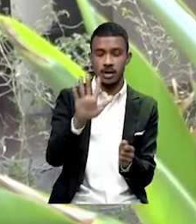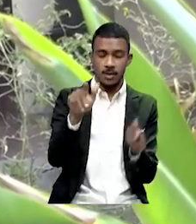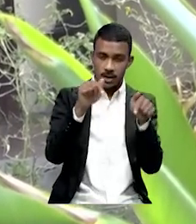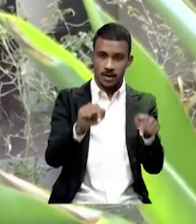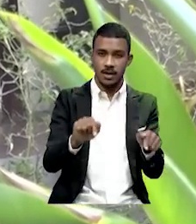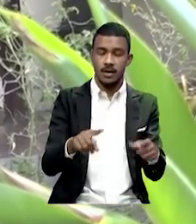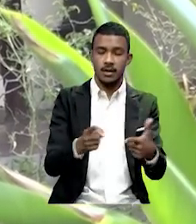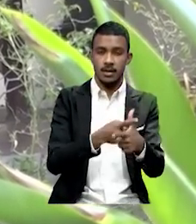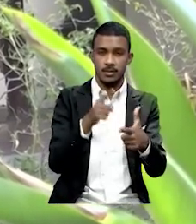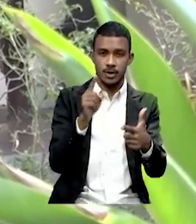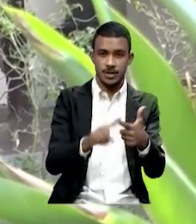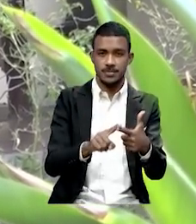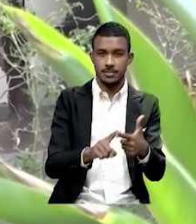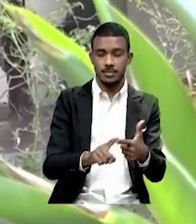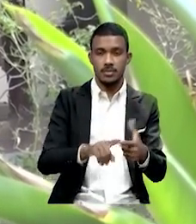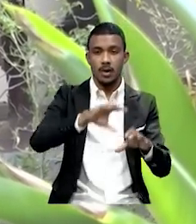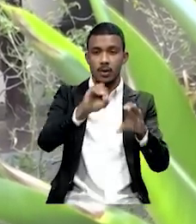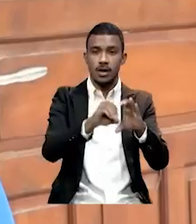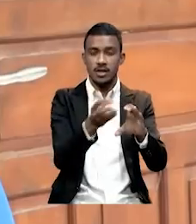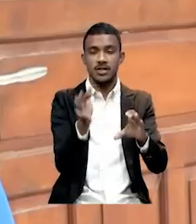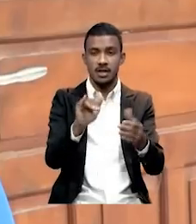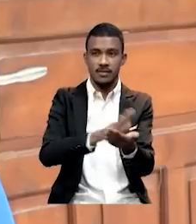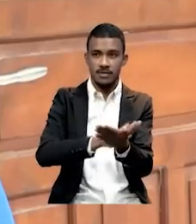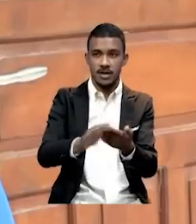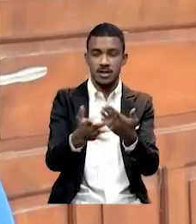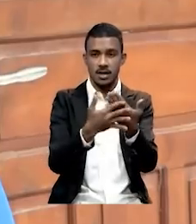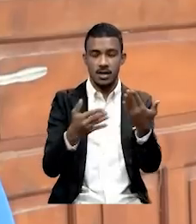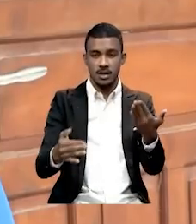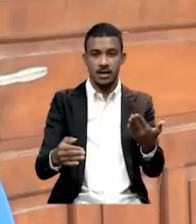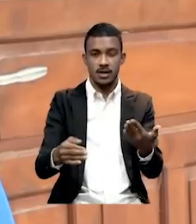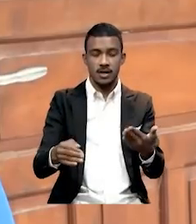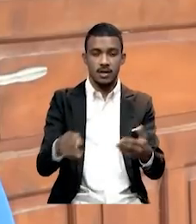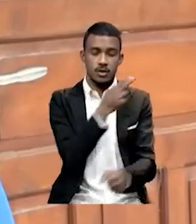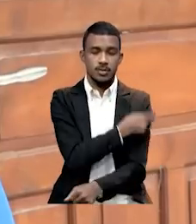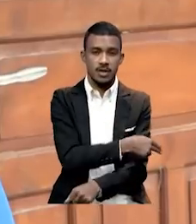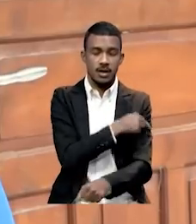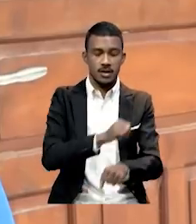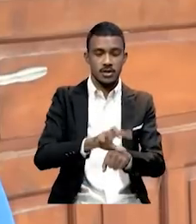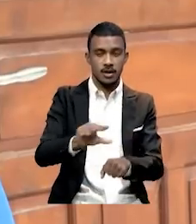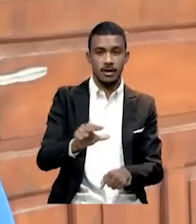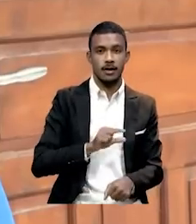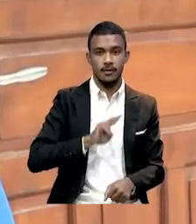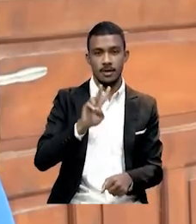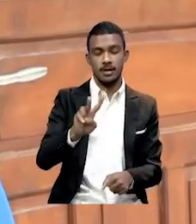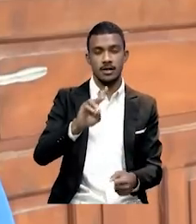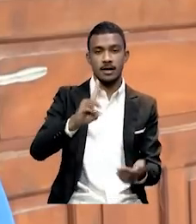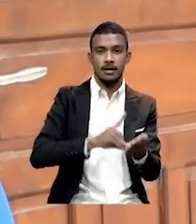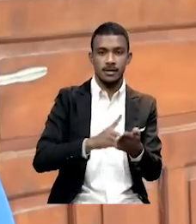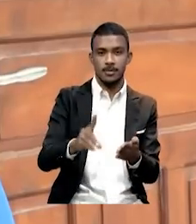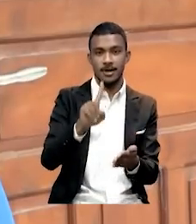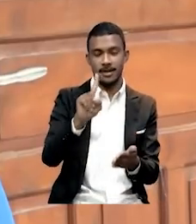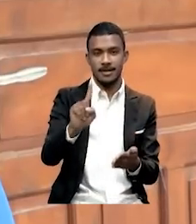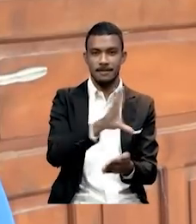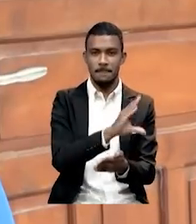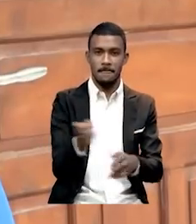depois orari basira faseran di Hospital Nasional Guido Valadares semana ida dalarua